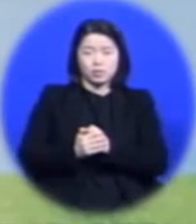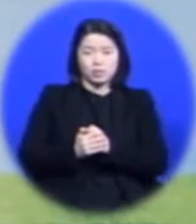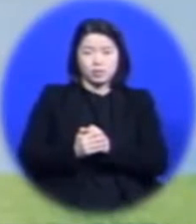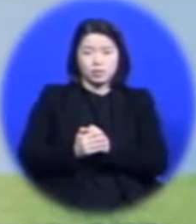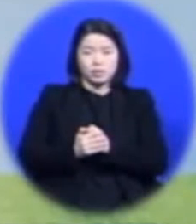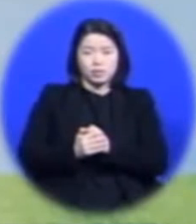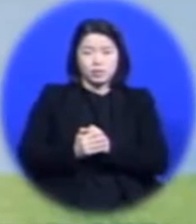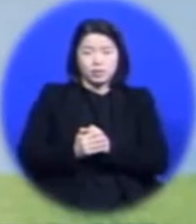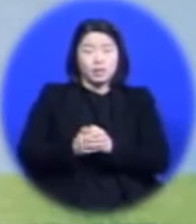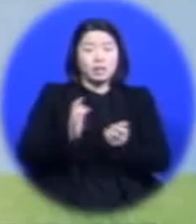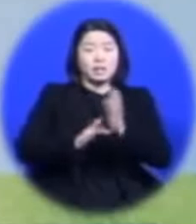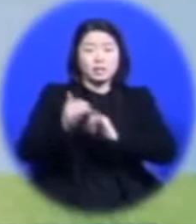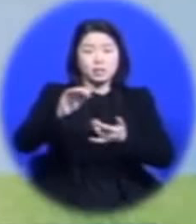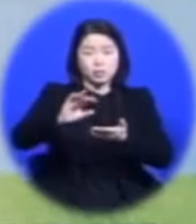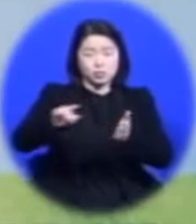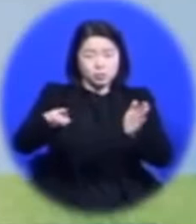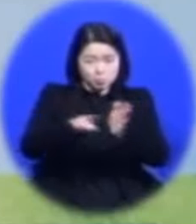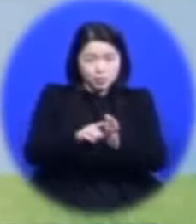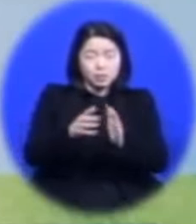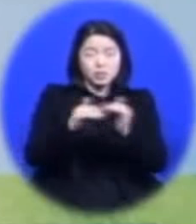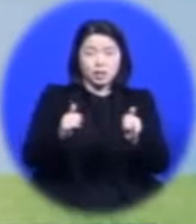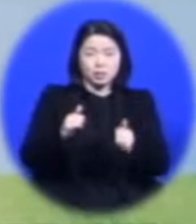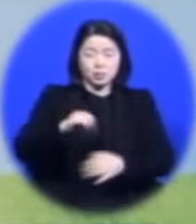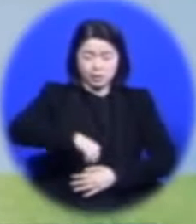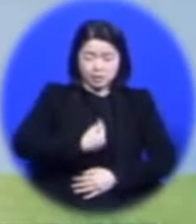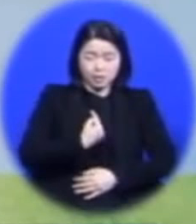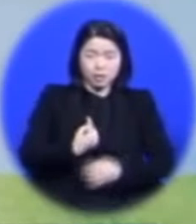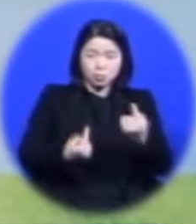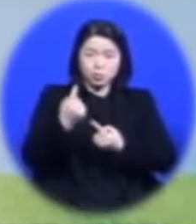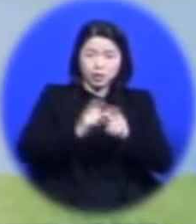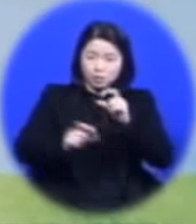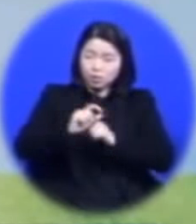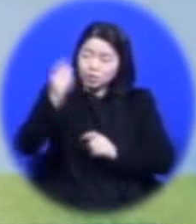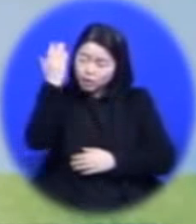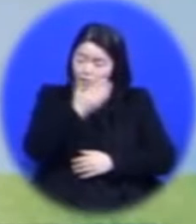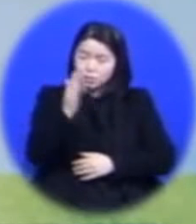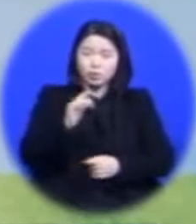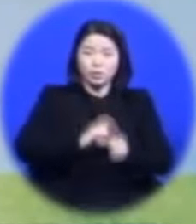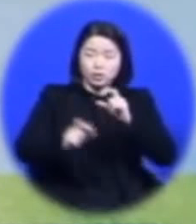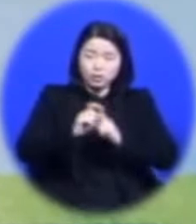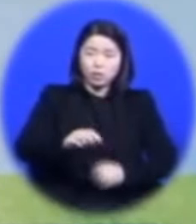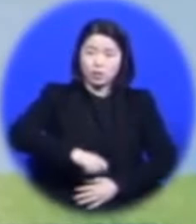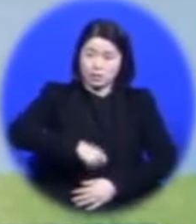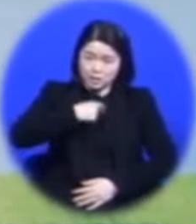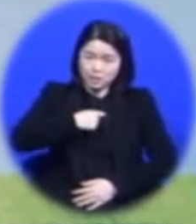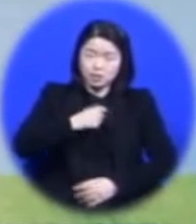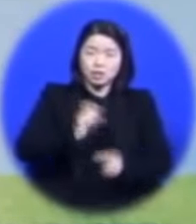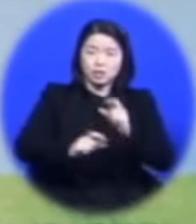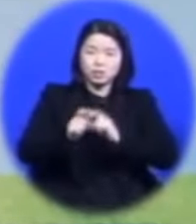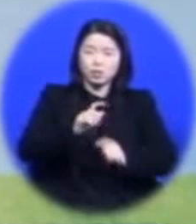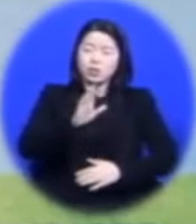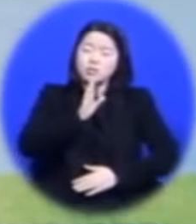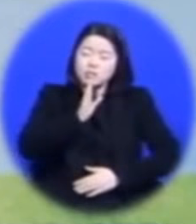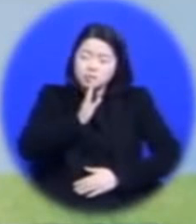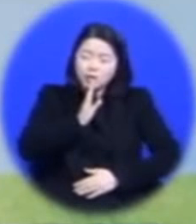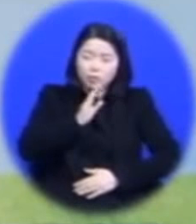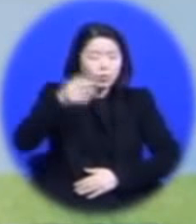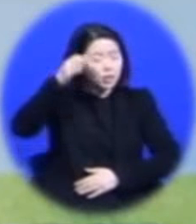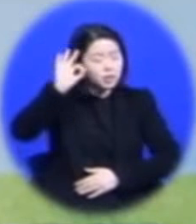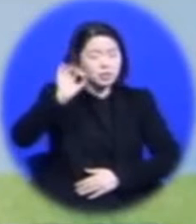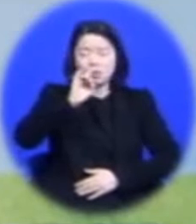못합니다 예수 믿는 사람이 자기들보다 더 깨끗하고 더 정직하고 더 진실하다고 인정이 안 되는